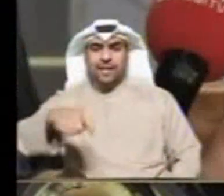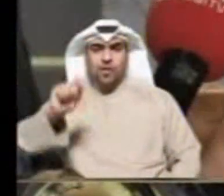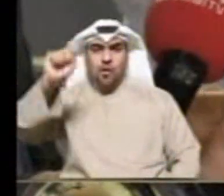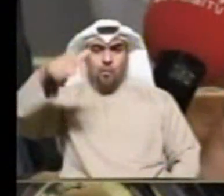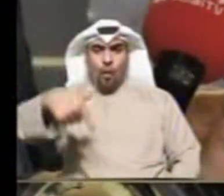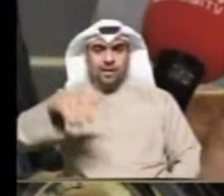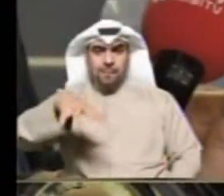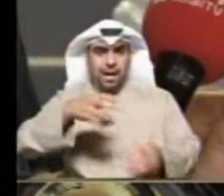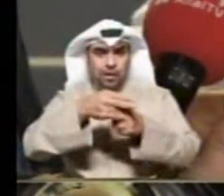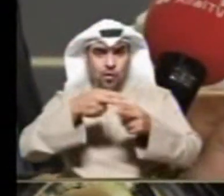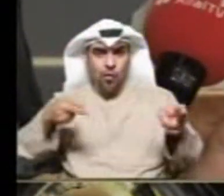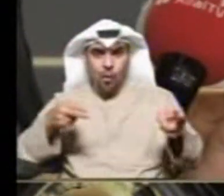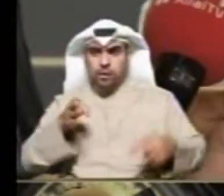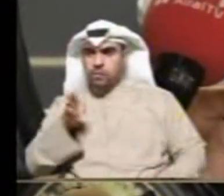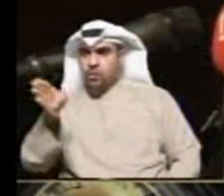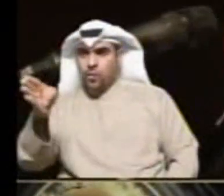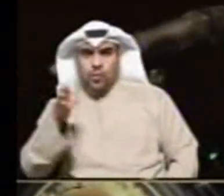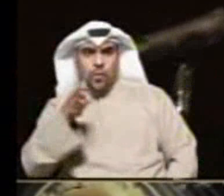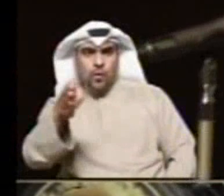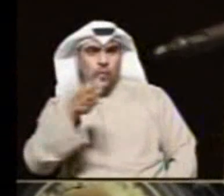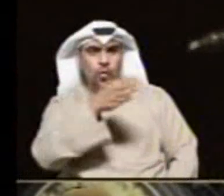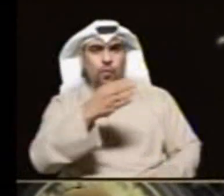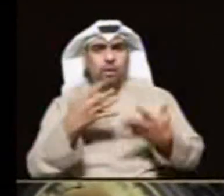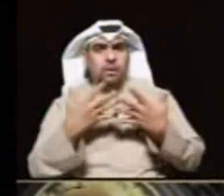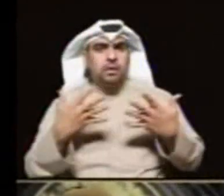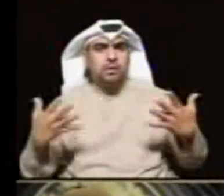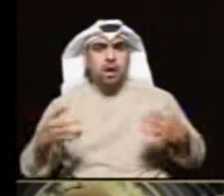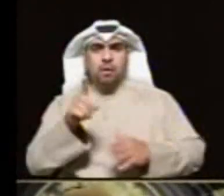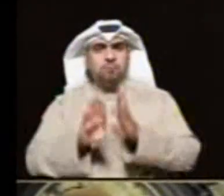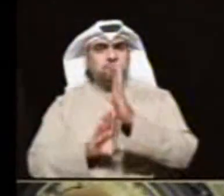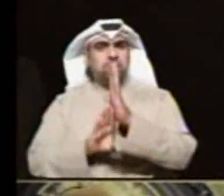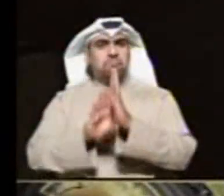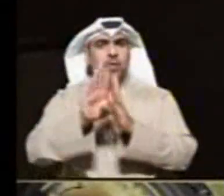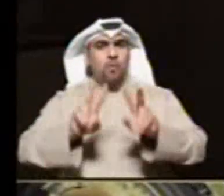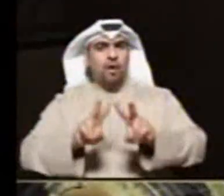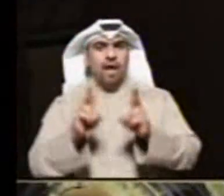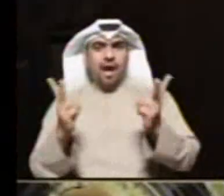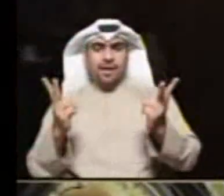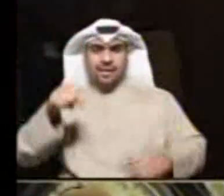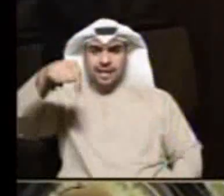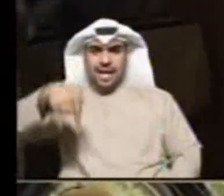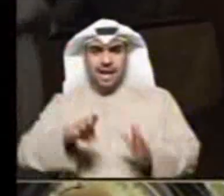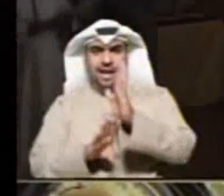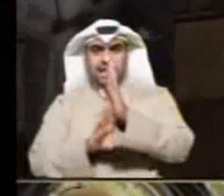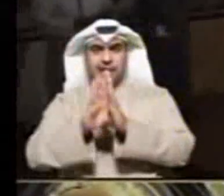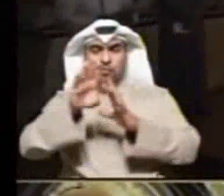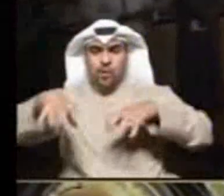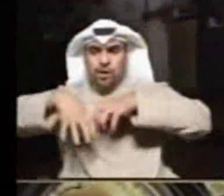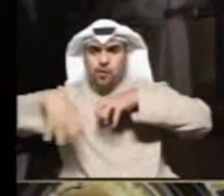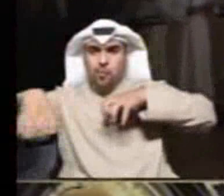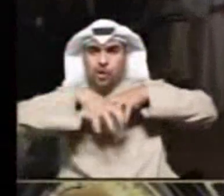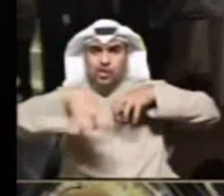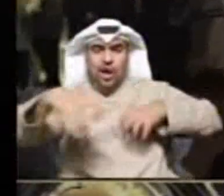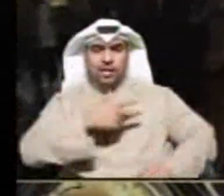مرافق الدولة والمرافق الحكومية بأسهل الطرق. تطوير إدارة المرافق والمنشآت الحكومية لها مردود إيجابي أيضا